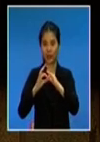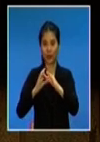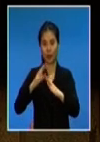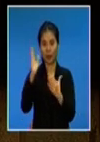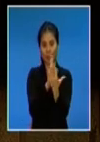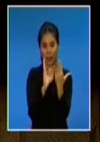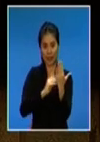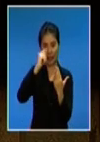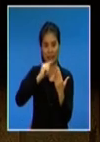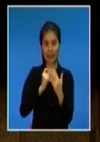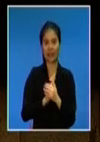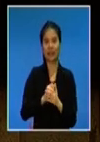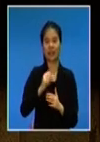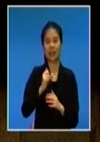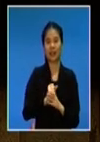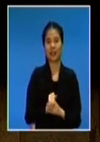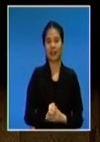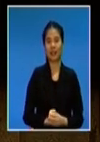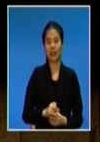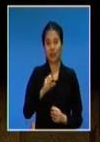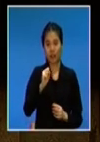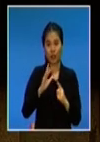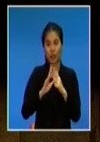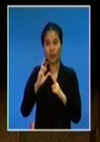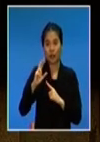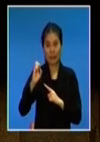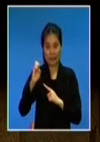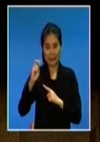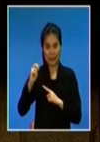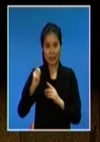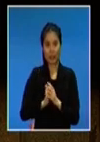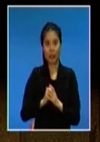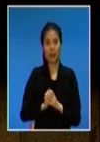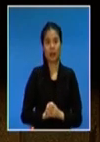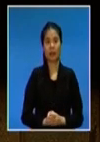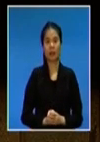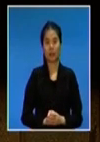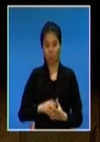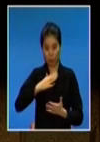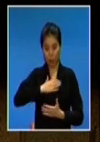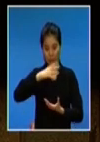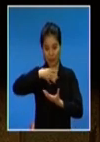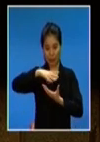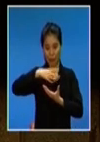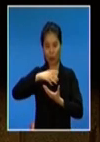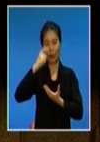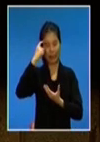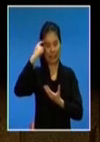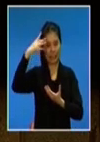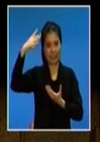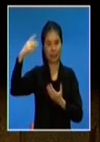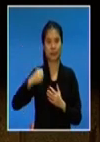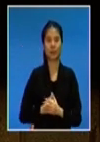ท่านสุรินทร์มาซ้ำอีกทีหนึ่งผมให้ดูภาพครับดูภาพตามผมไปแล้วท่านจะนึกภาพนี้ออกทันทีเลย